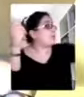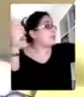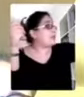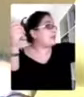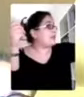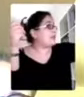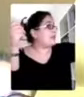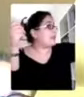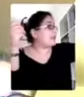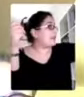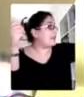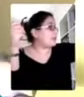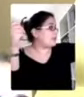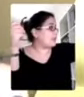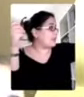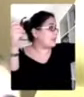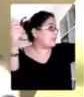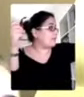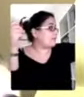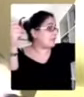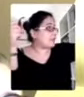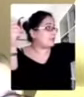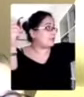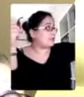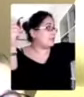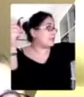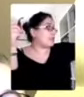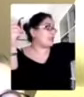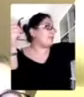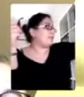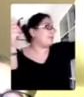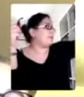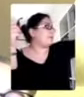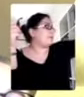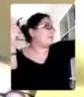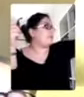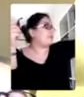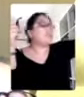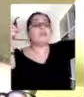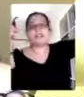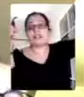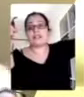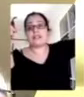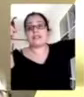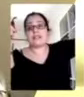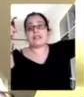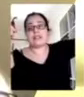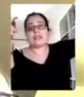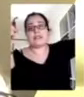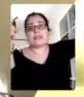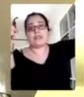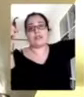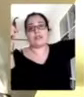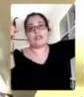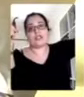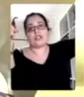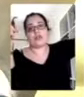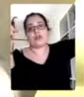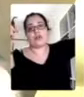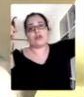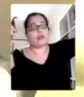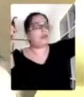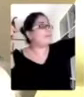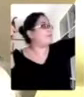Filtresiz pipo içmeyi denemek istiyorsanız bir lüle taşı. Lüle taşı zaten kendisi filtre olduğu